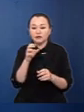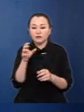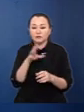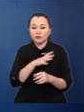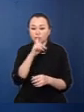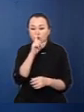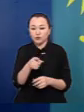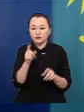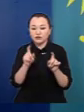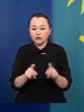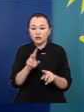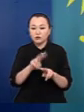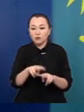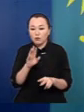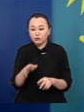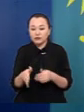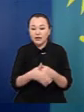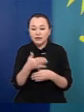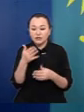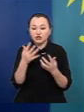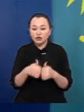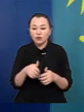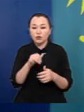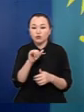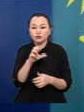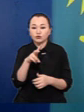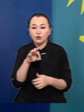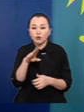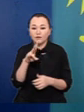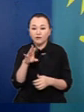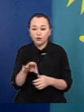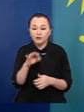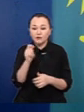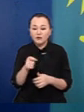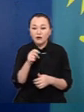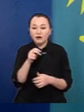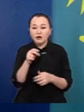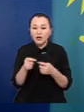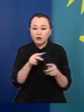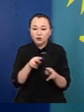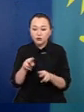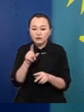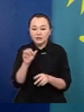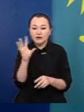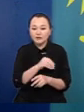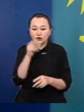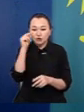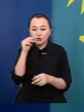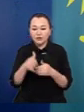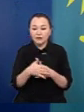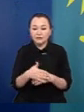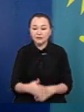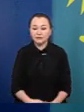1 год лишения свободы. Назначено наказание считать условным с установлением пробационного контроля на весь срок наказания